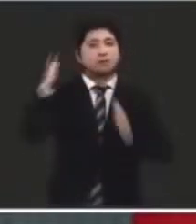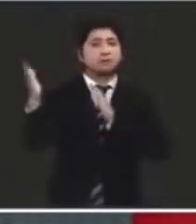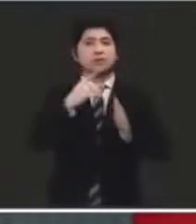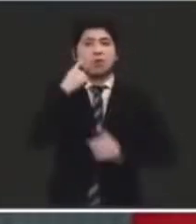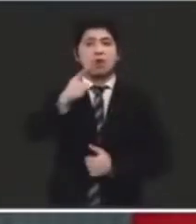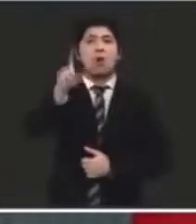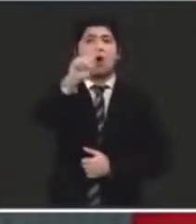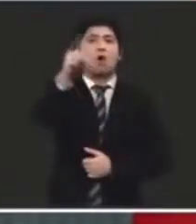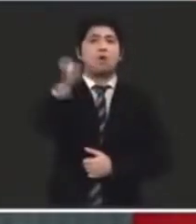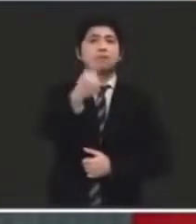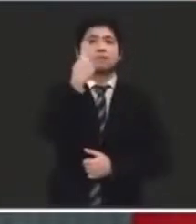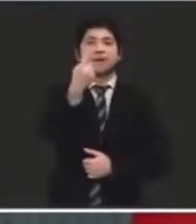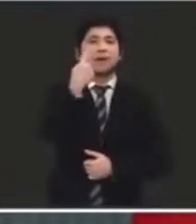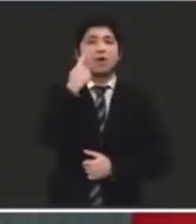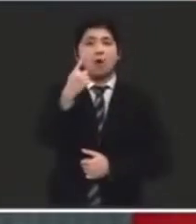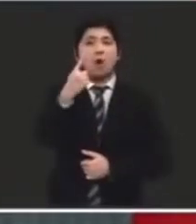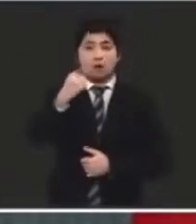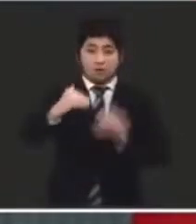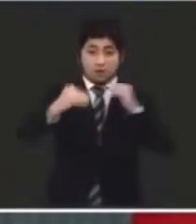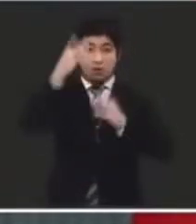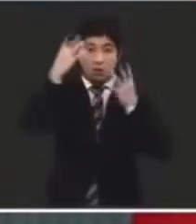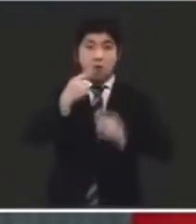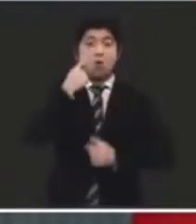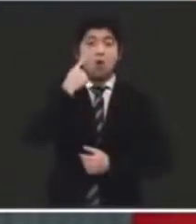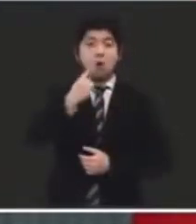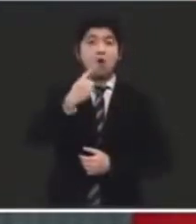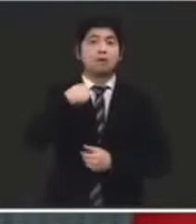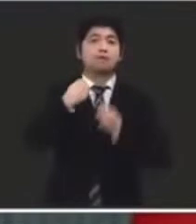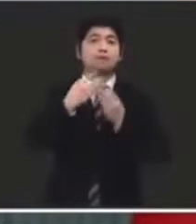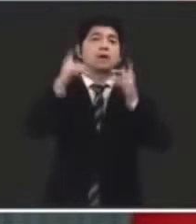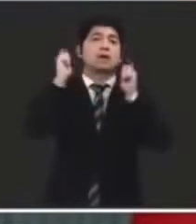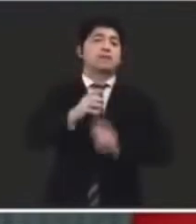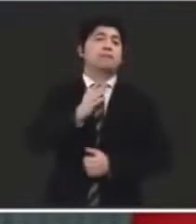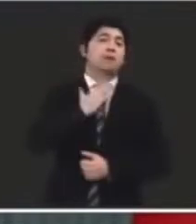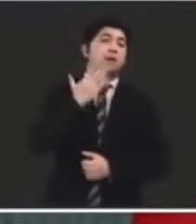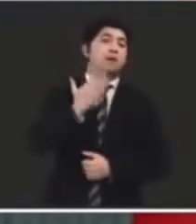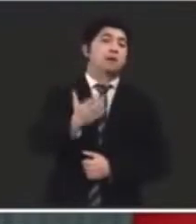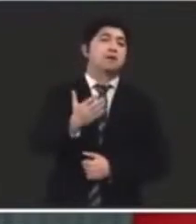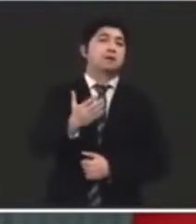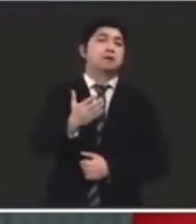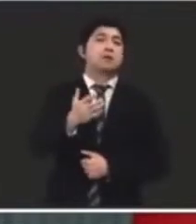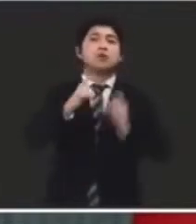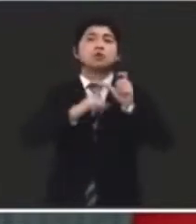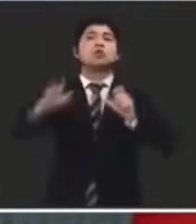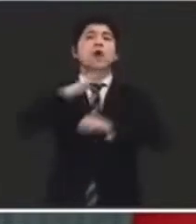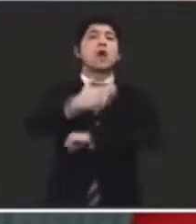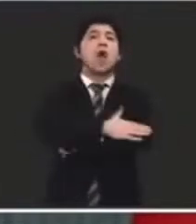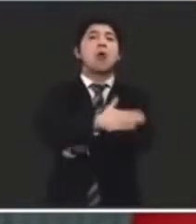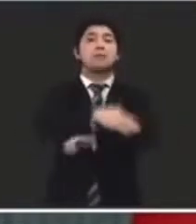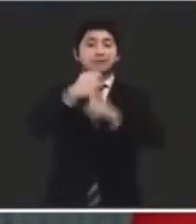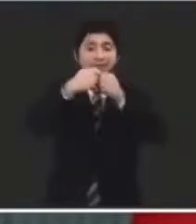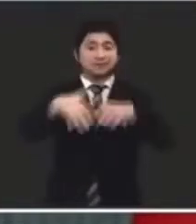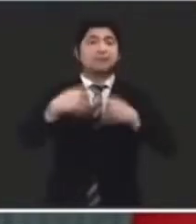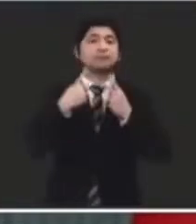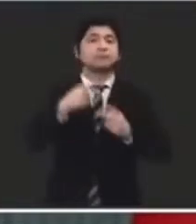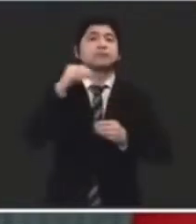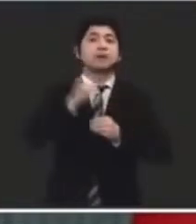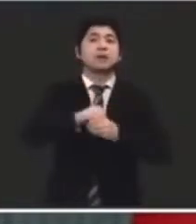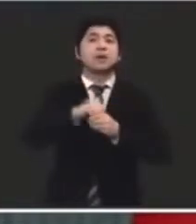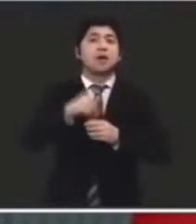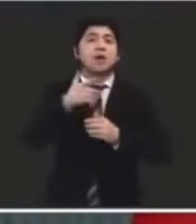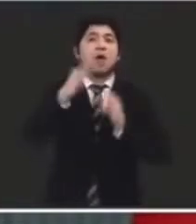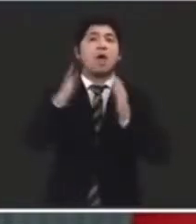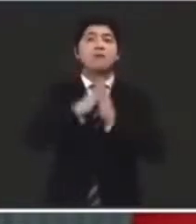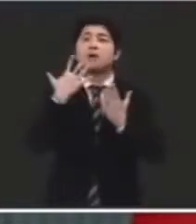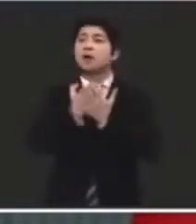onda birine ulaşacak etkinliğe kavuşturmuş oluyoruz sosyal yardım sistemimize kayıtlı